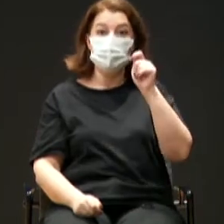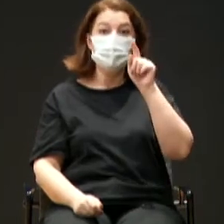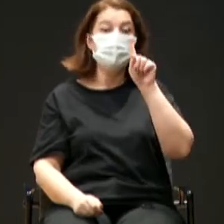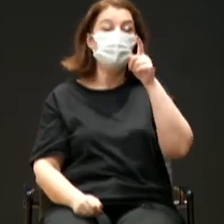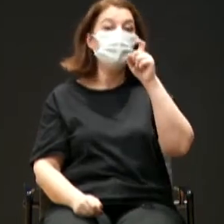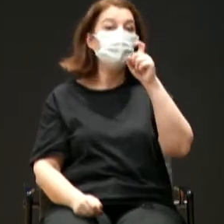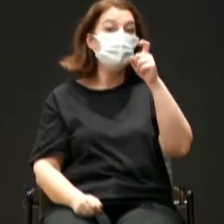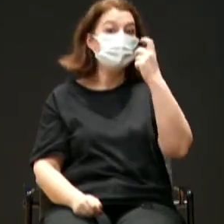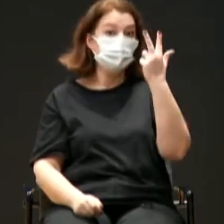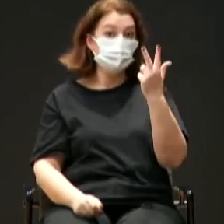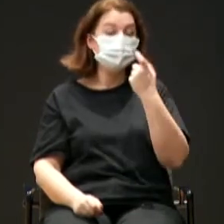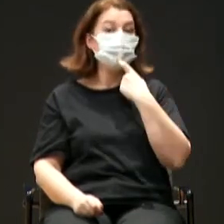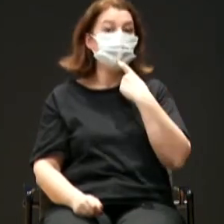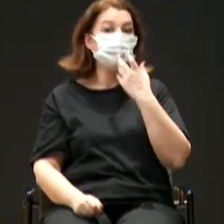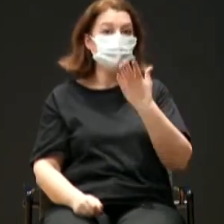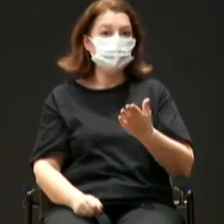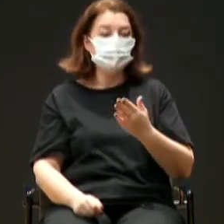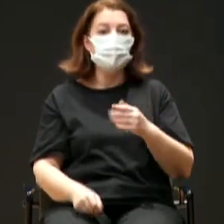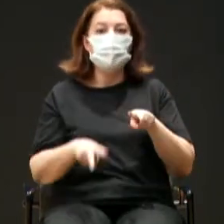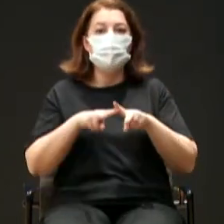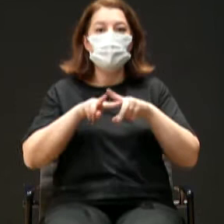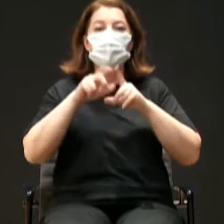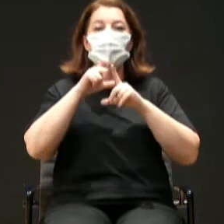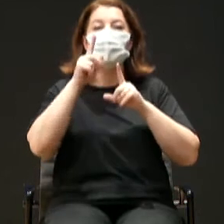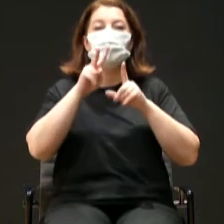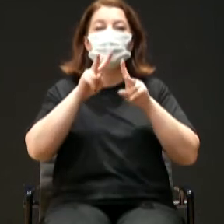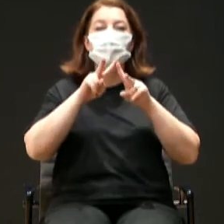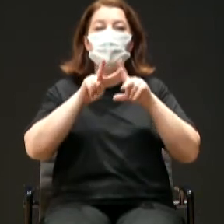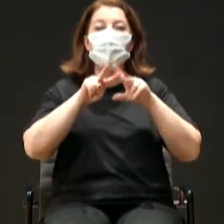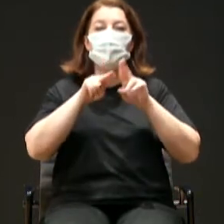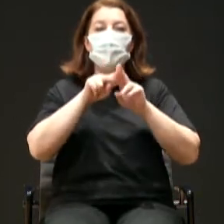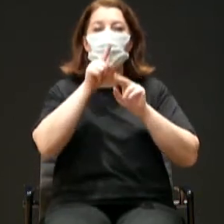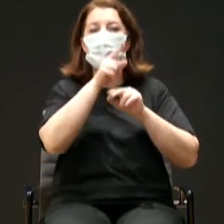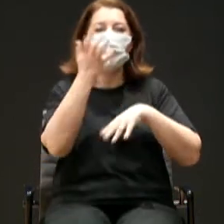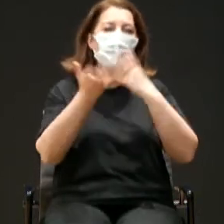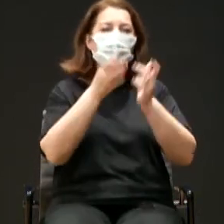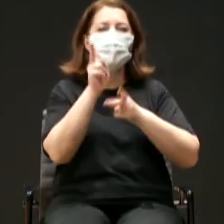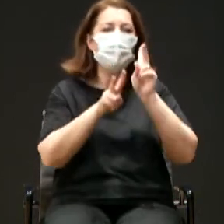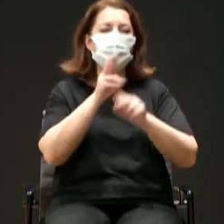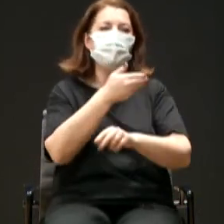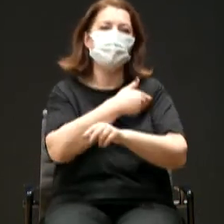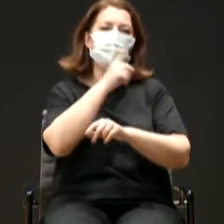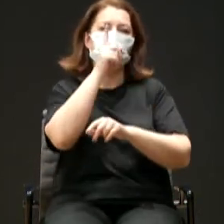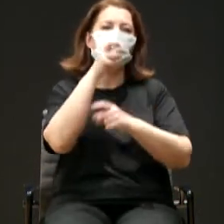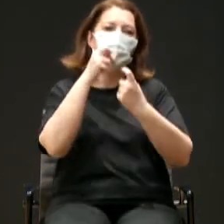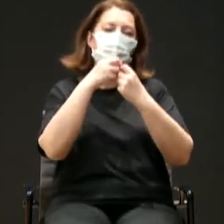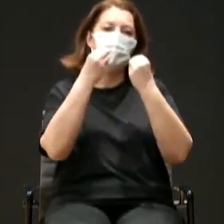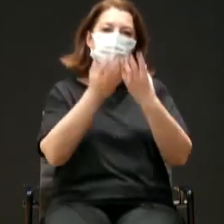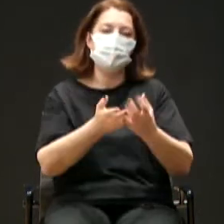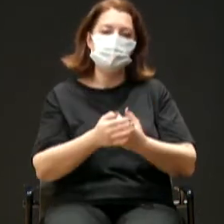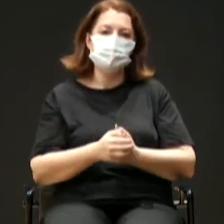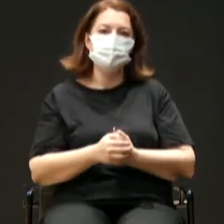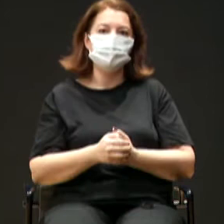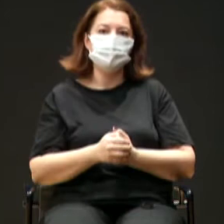2 Temmuz 1993 Madımak olaylarında kaybettiğimiz vatandaşlarımıza Allah'tan rahmet diliyorum.